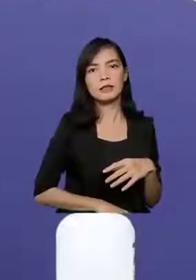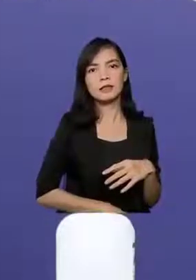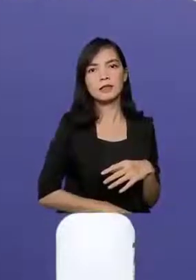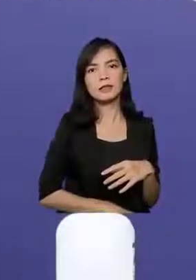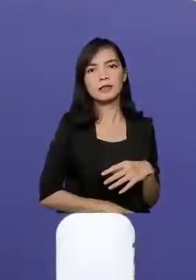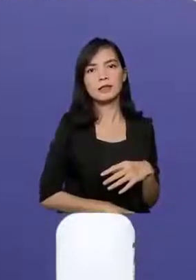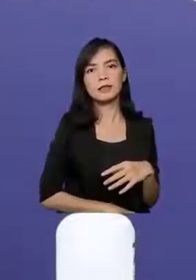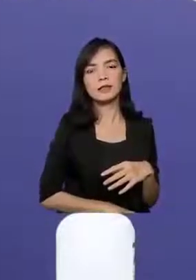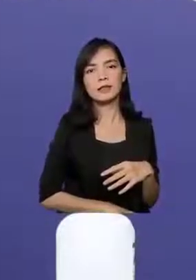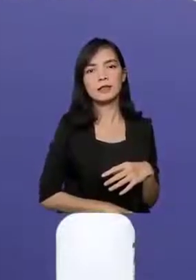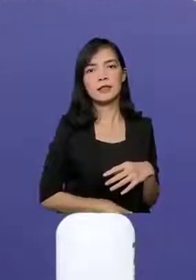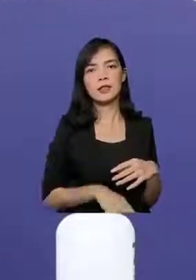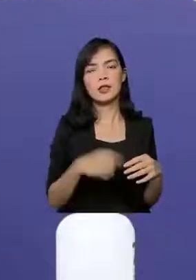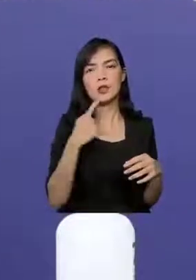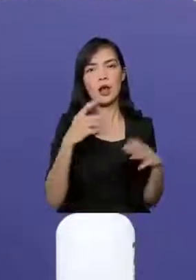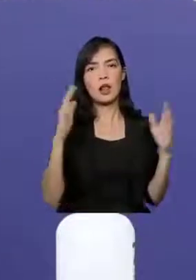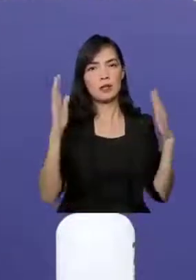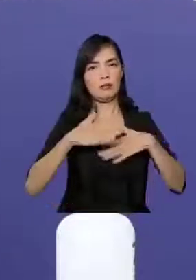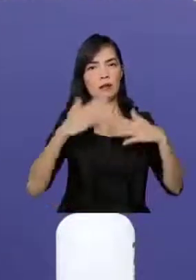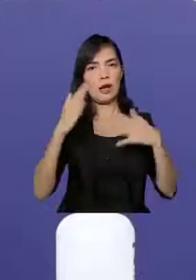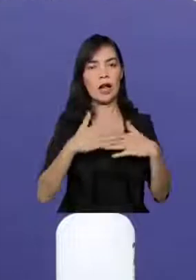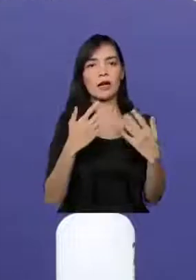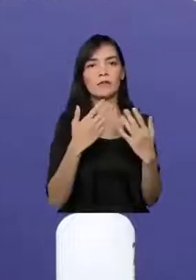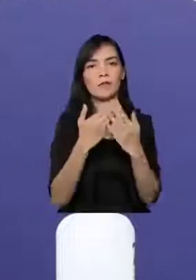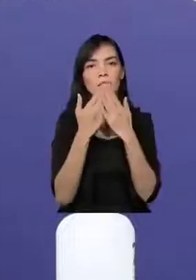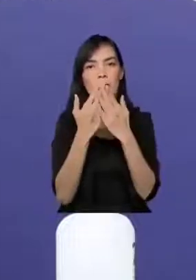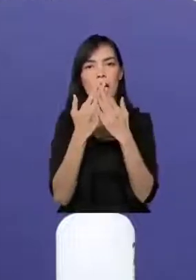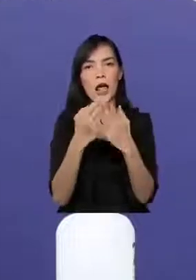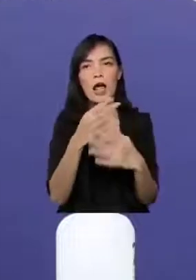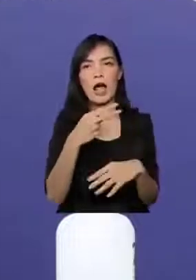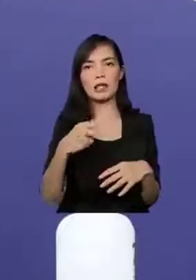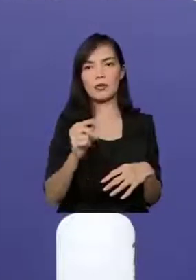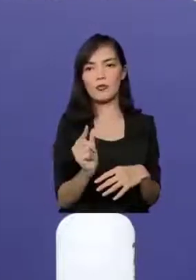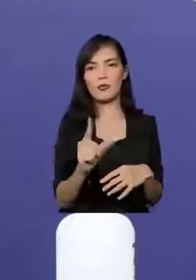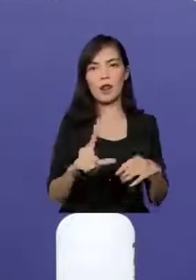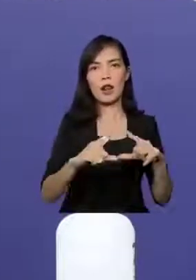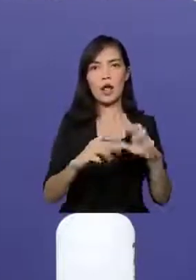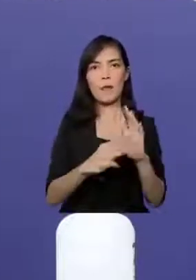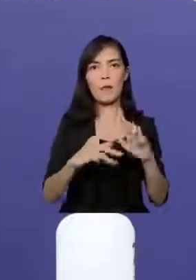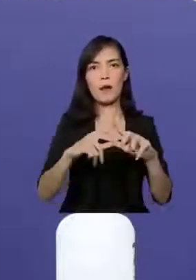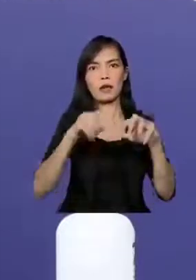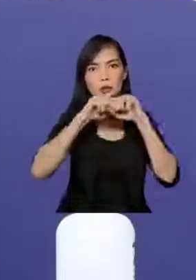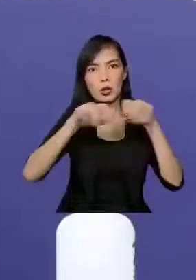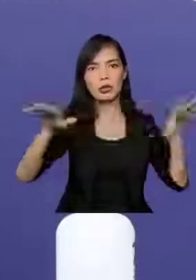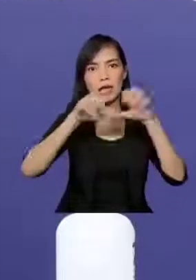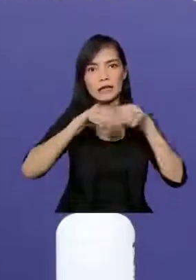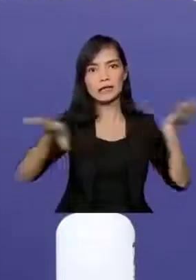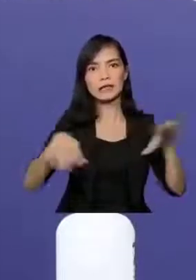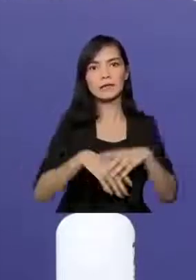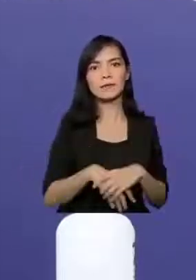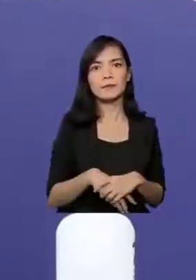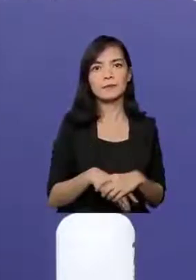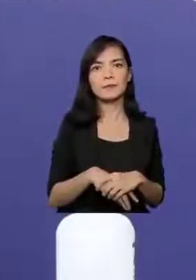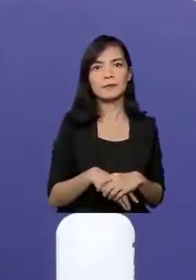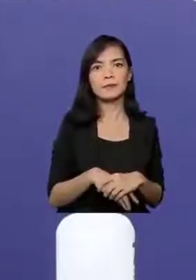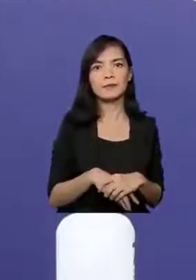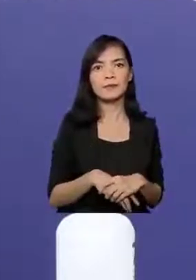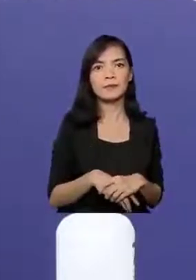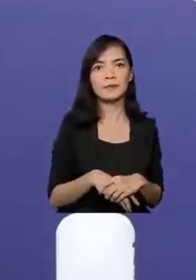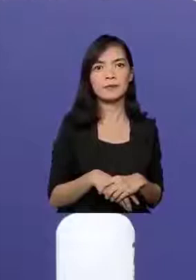Jadi mungkin lebih tepat jika disosialisasikan dengan oleh ulama Lalu bagaimana ulama mensosialisasikan di